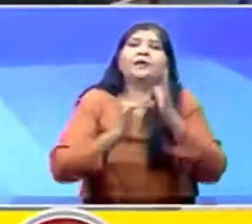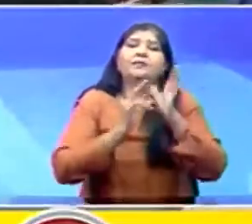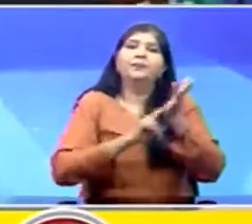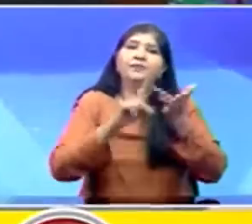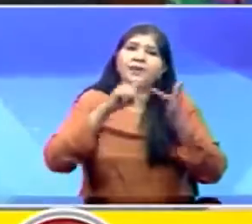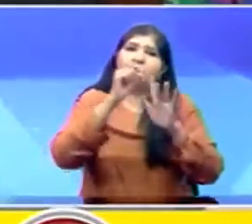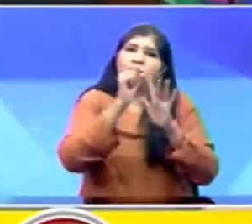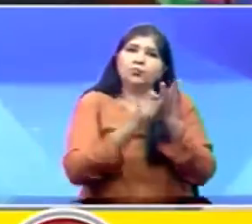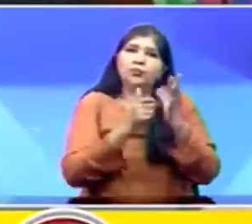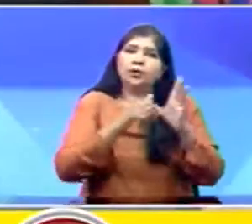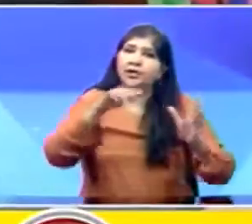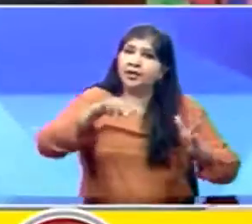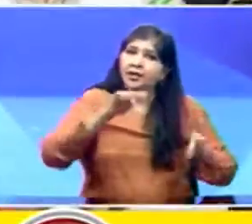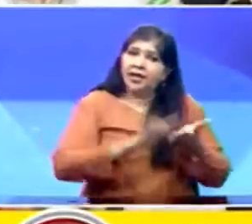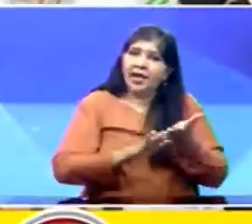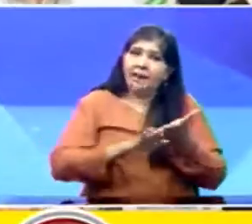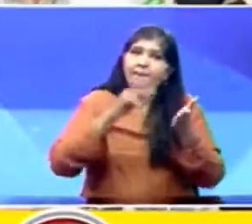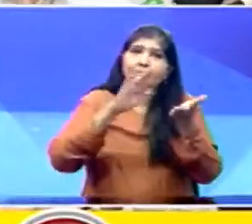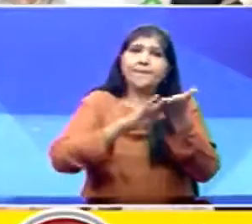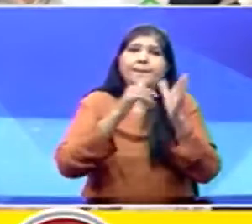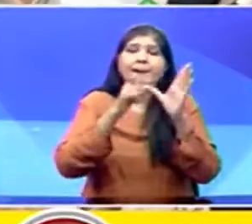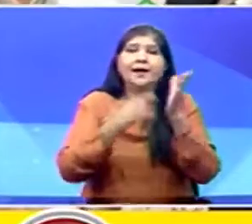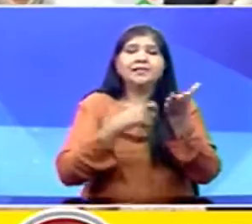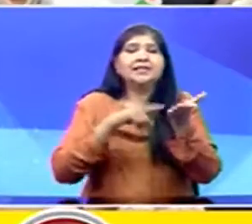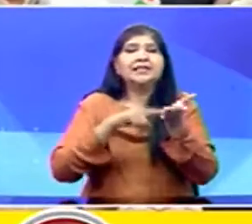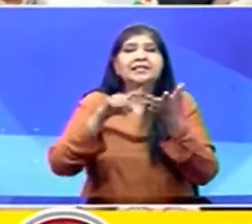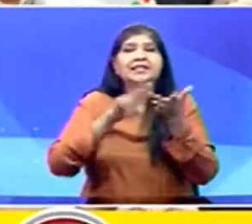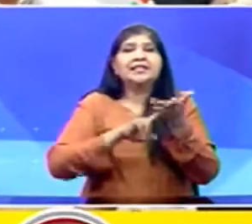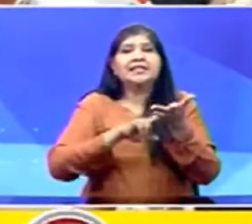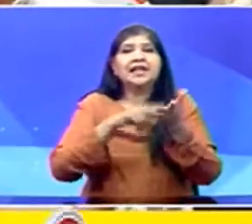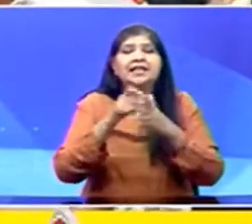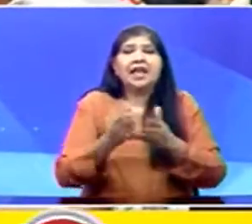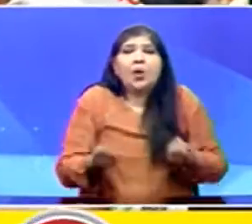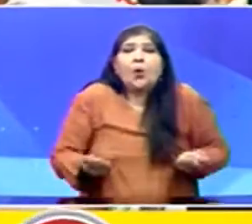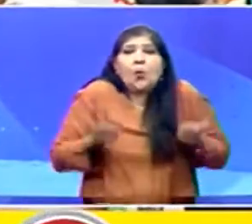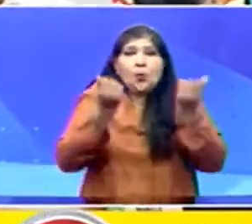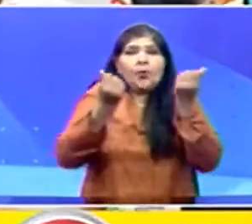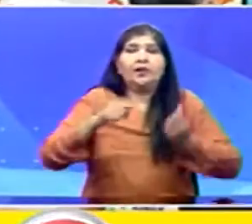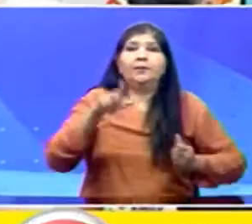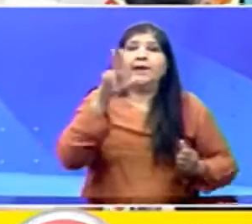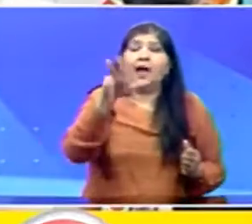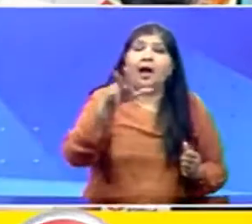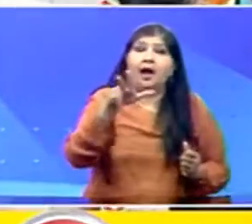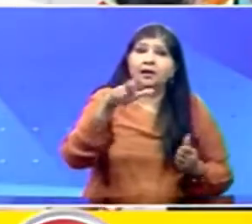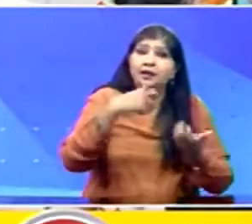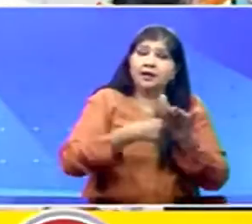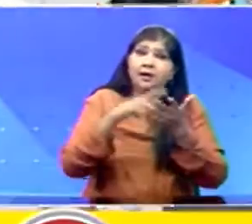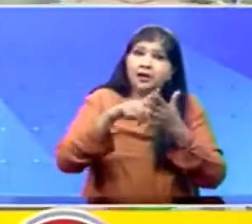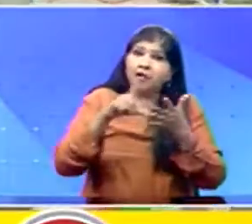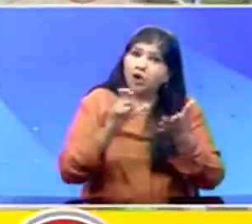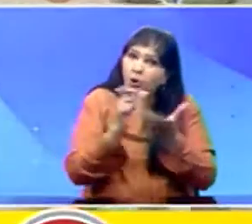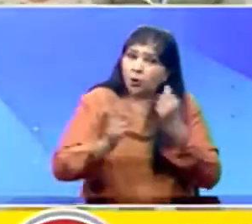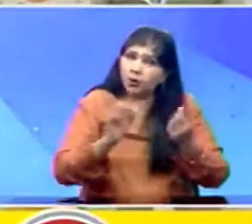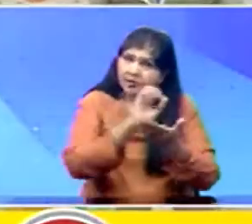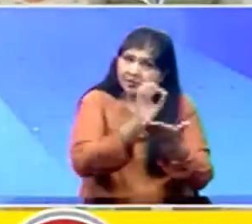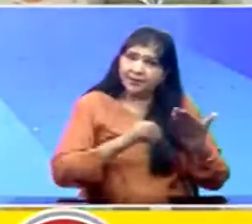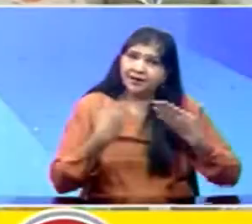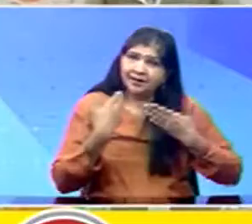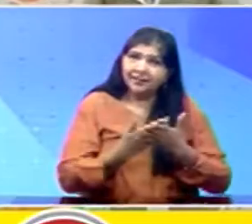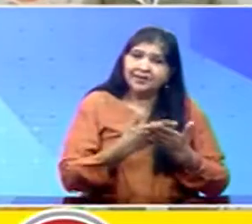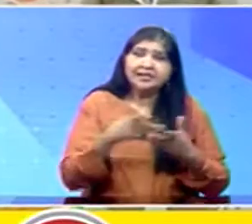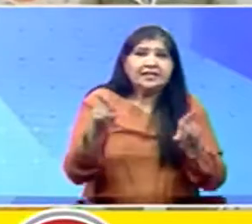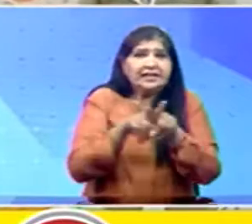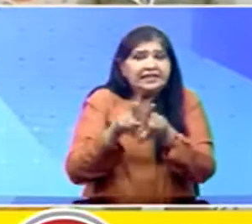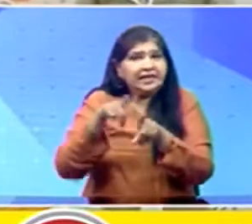एम मार्टिना देवी ने वेट लिप्टिंग में आठ रिकॉर्ड्स बनाए हैं इसी तरह